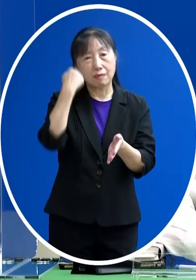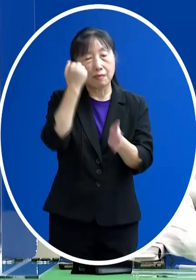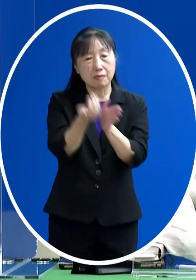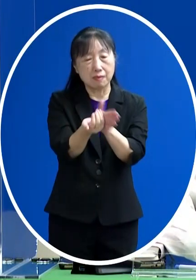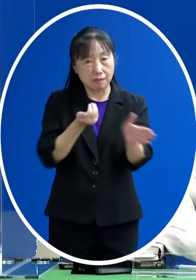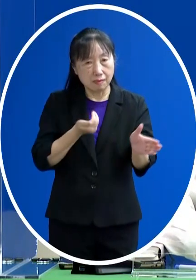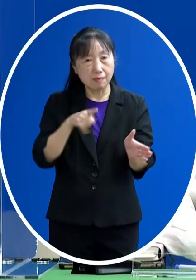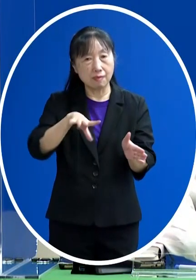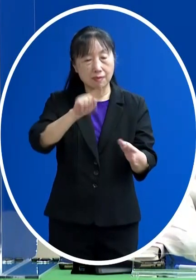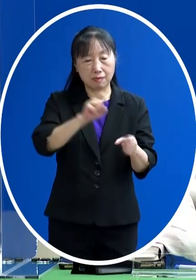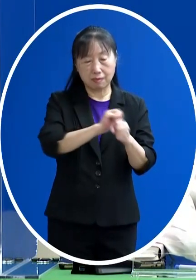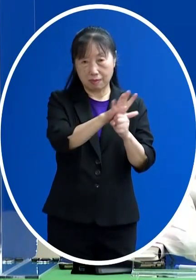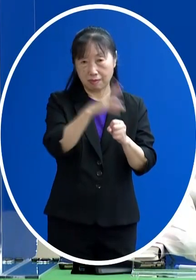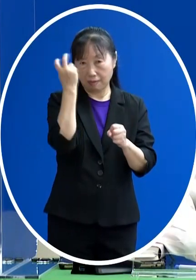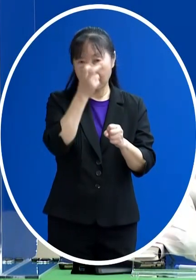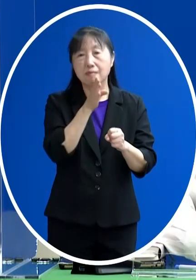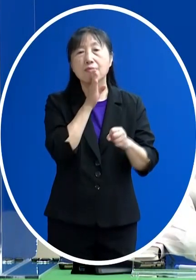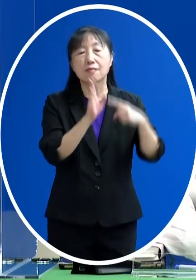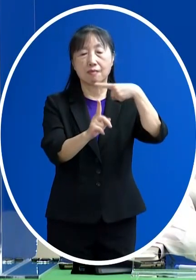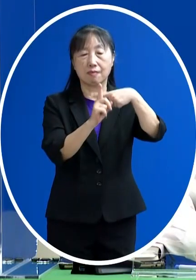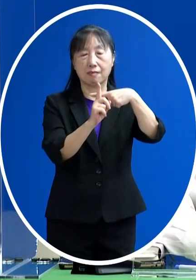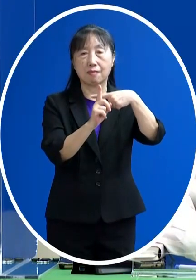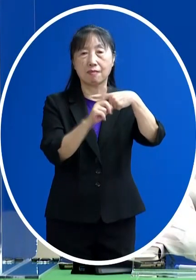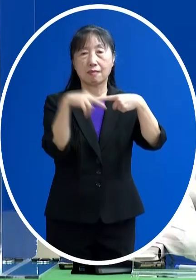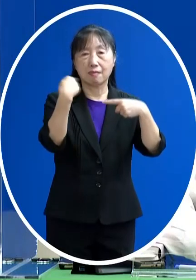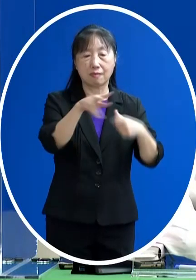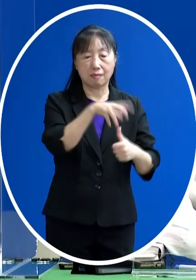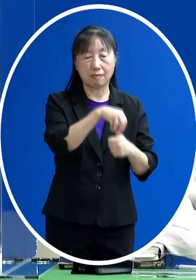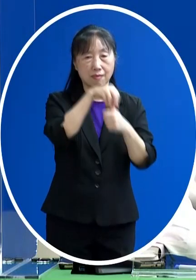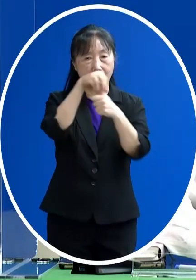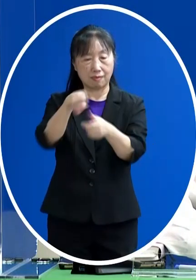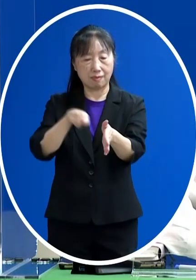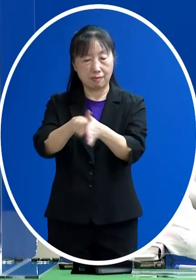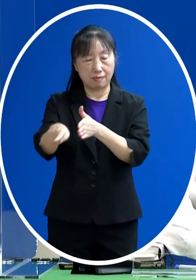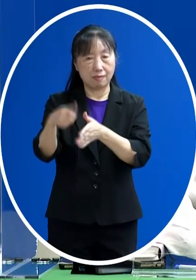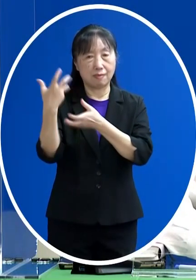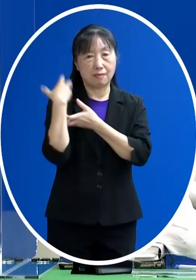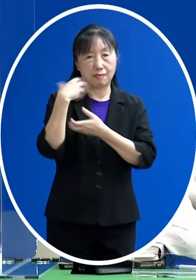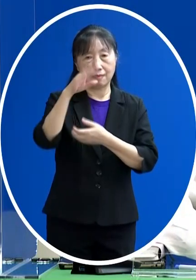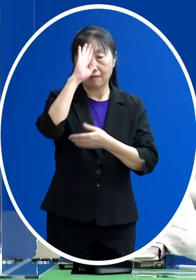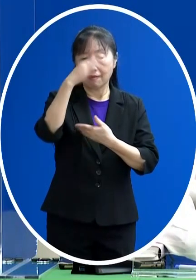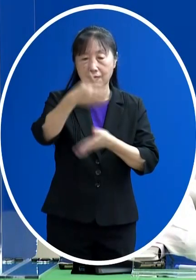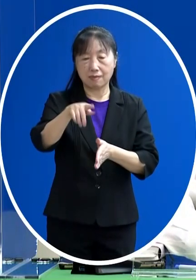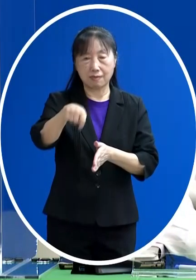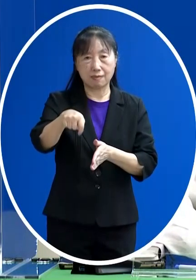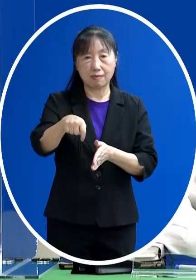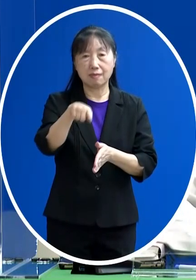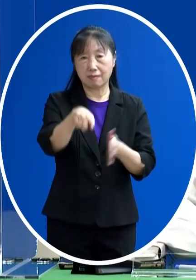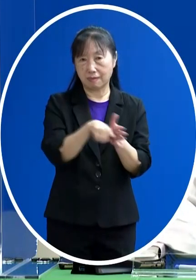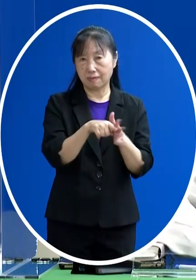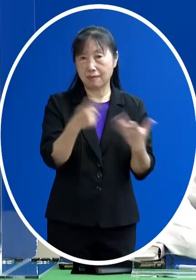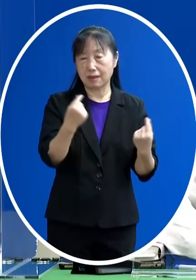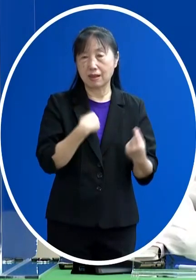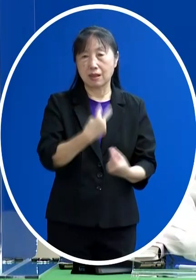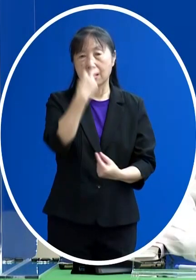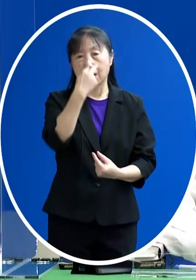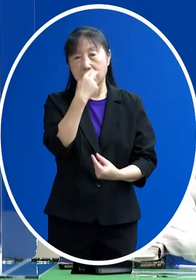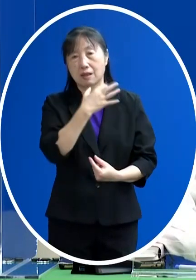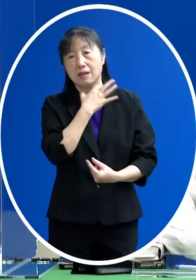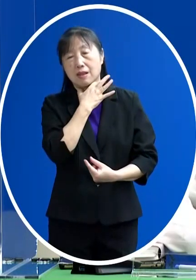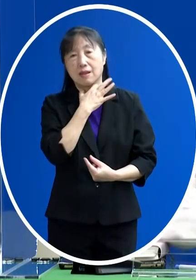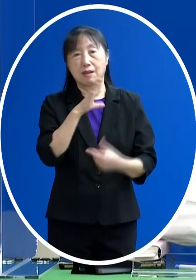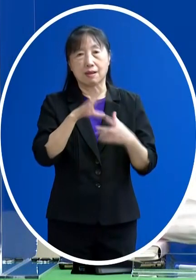新冠的 PCR 是阳性确诊哦，所以收治到这个。专责病房，不过因为他其实也有呼吸窘迫的一个情